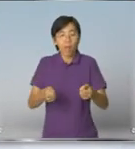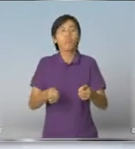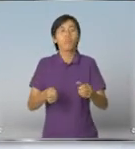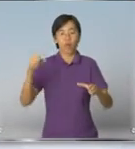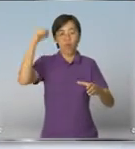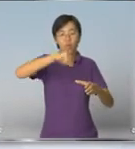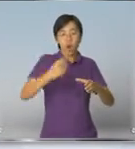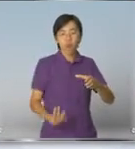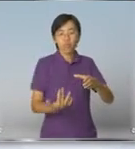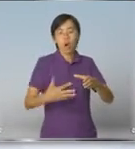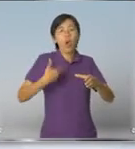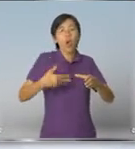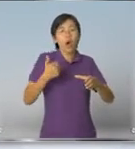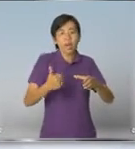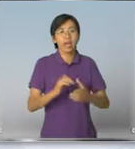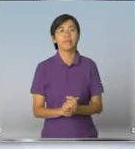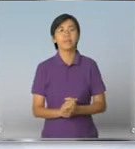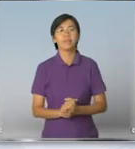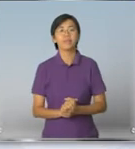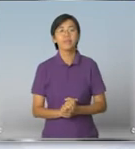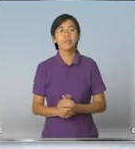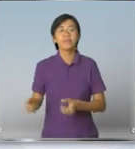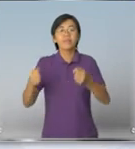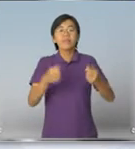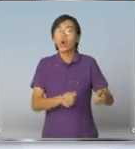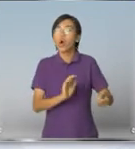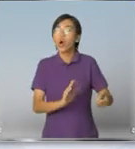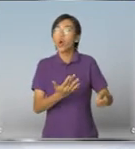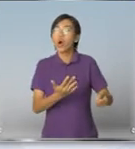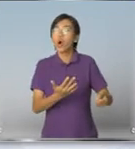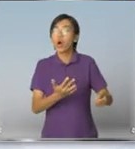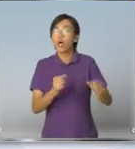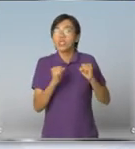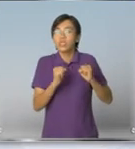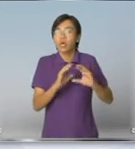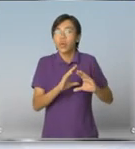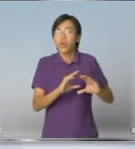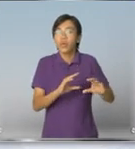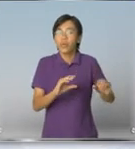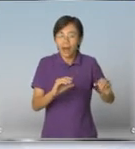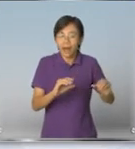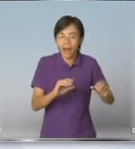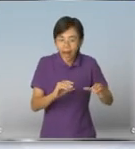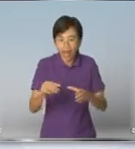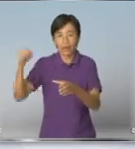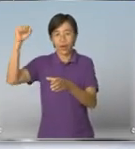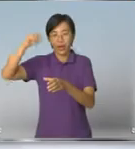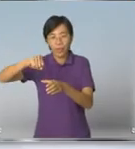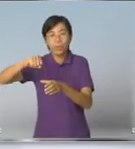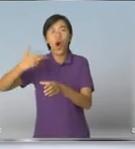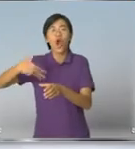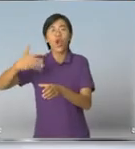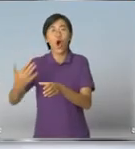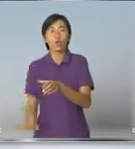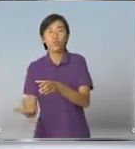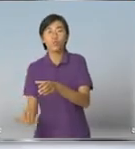ก็คือนึ่งได้เลยเอามาทอก่อนเอามาแช่ในห้องธรรมดาก่อน ครับผมจนใกล้เคียงอุณหภูมิปกติแล้วก็ไปนึ่